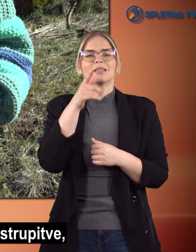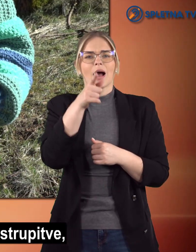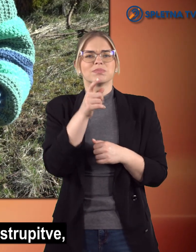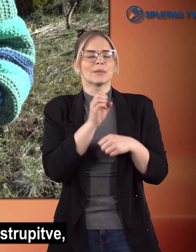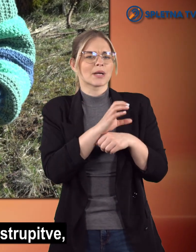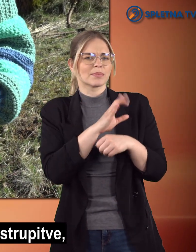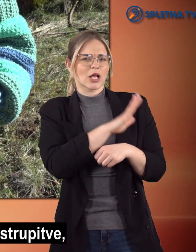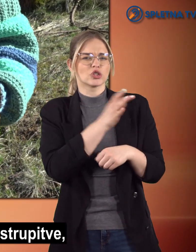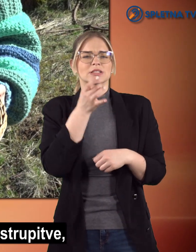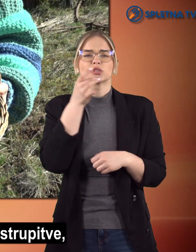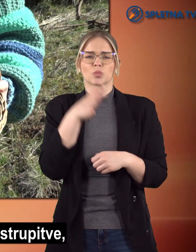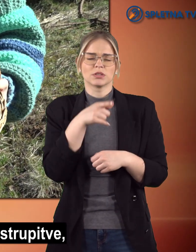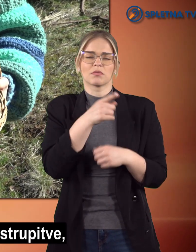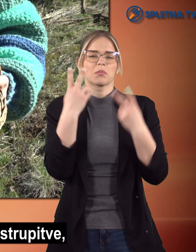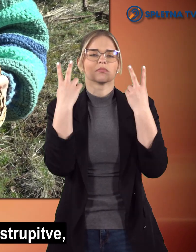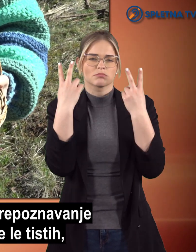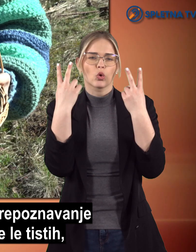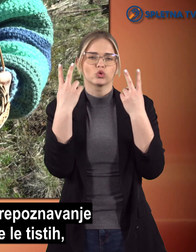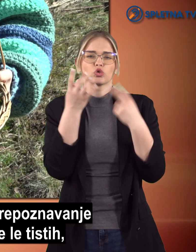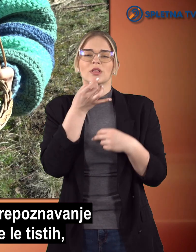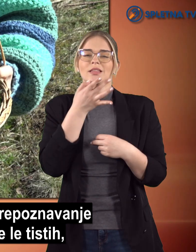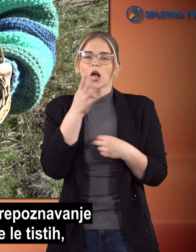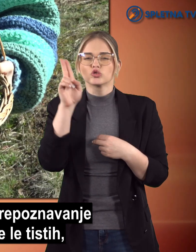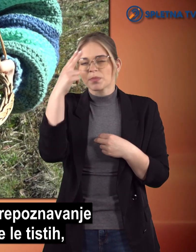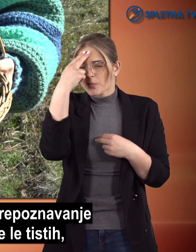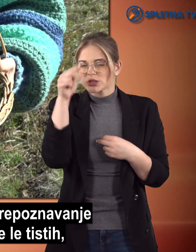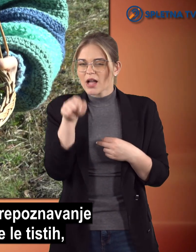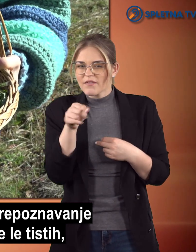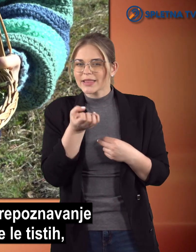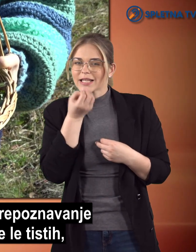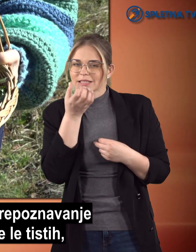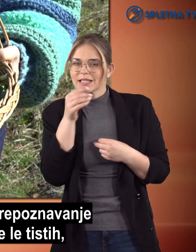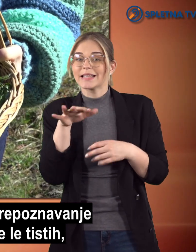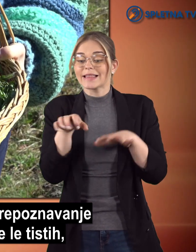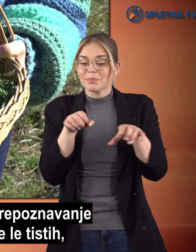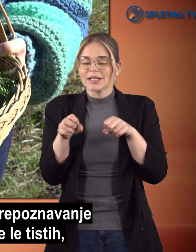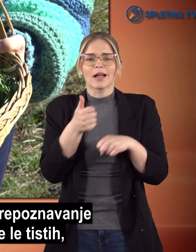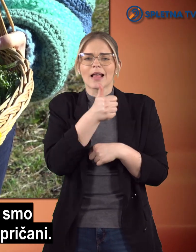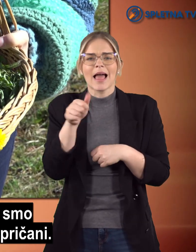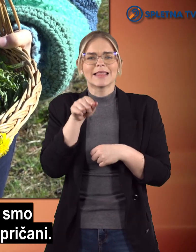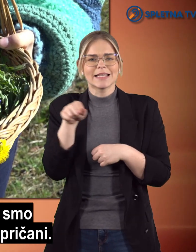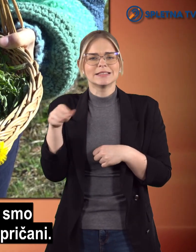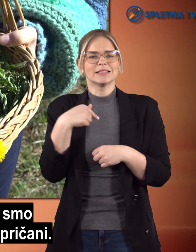Da bi preprečili zastrupitve, je ključno natančno prepoznavanje rastlin in nabiranje le